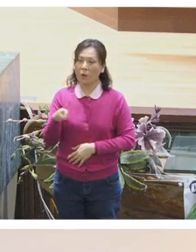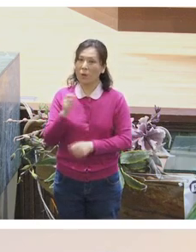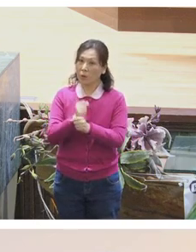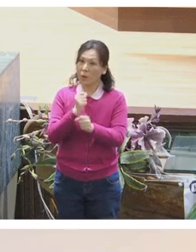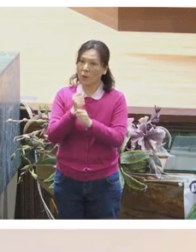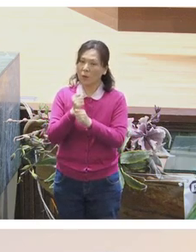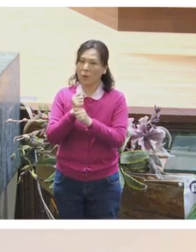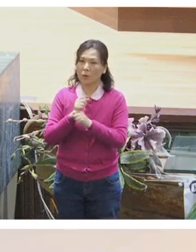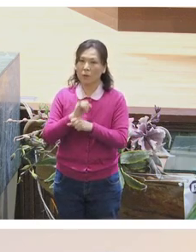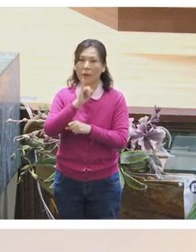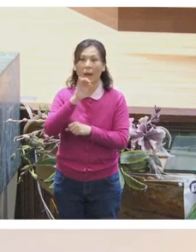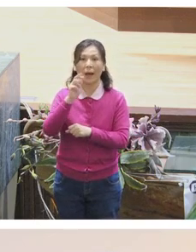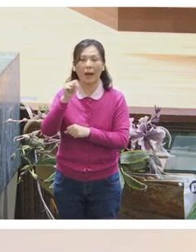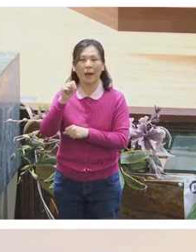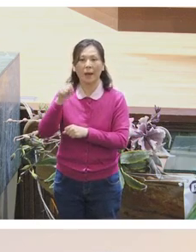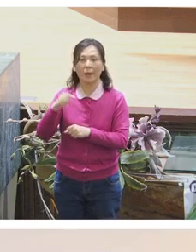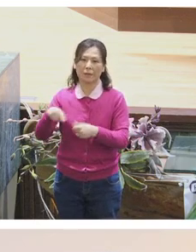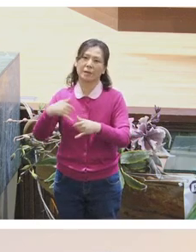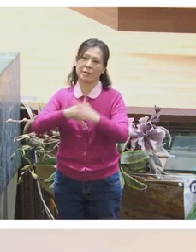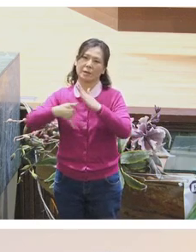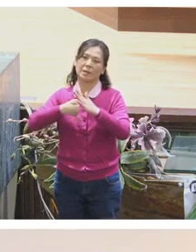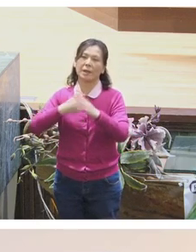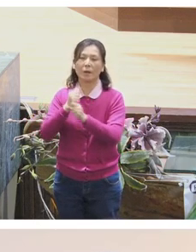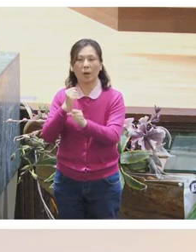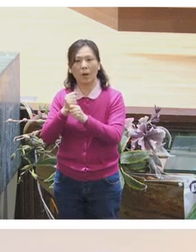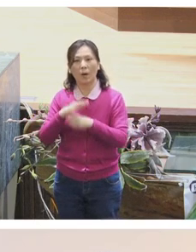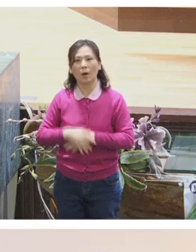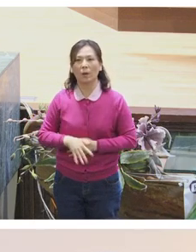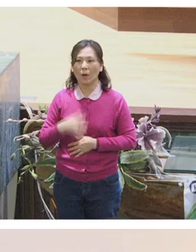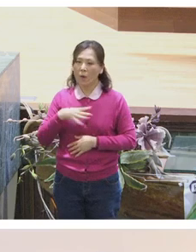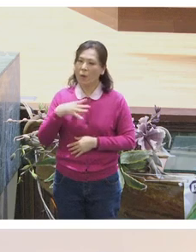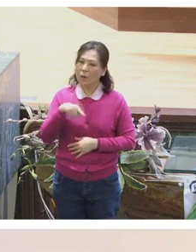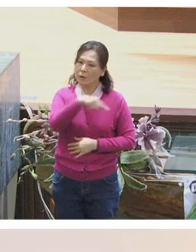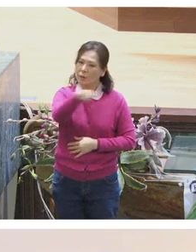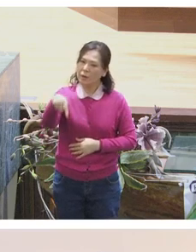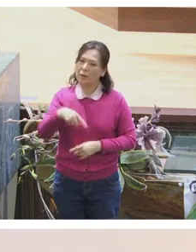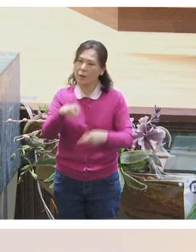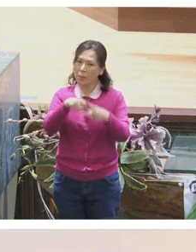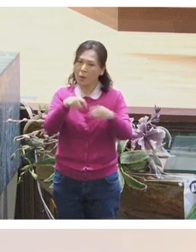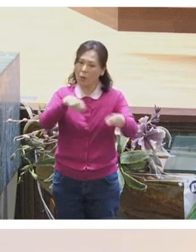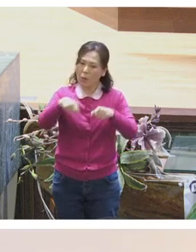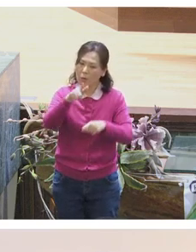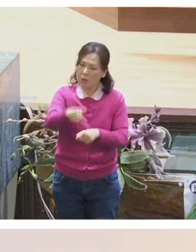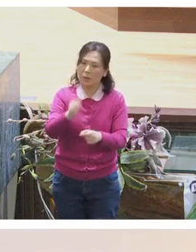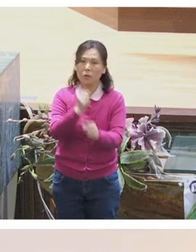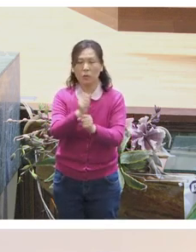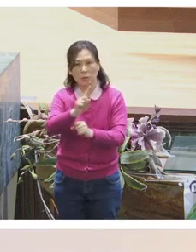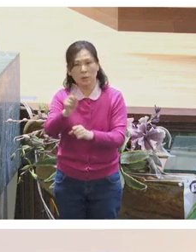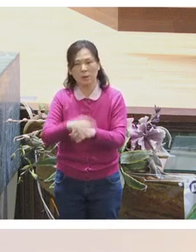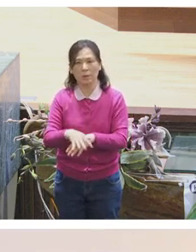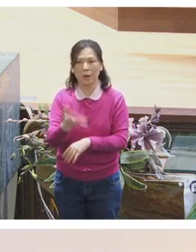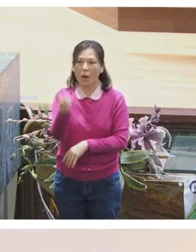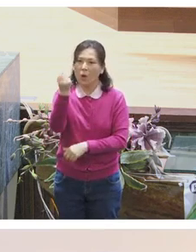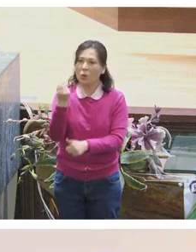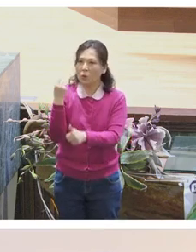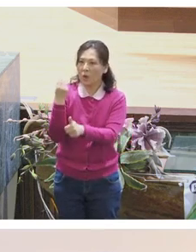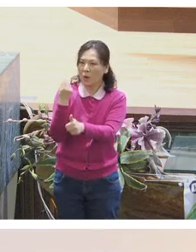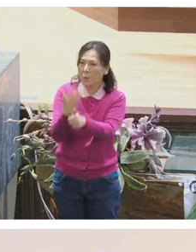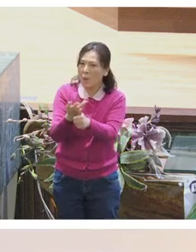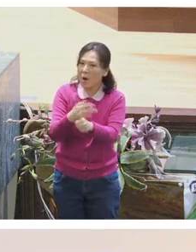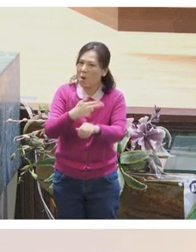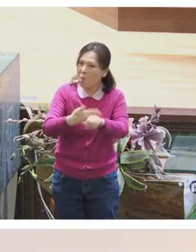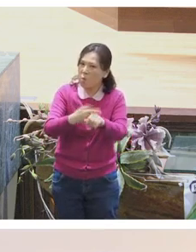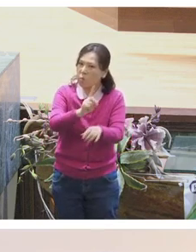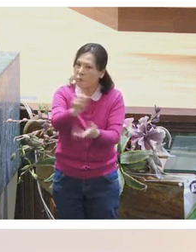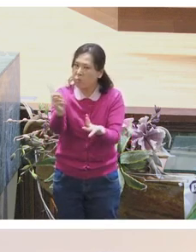工作呢，我就必须要知道，就是说这些软体工程师他们在做什么，然后他们的授权方式长什么样子，然后他